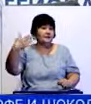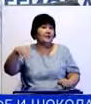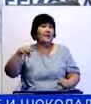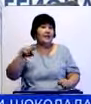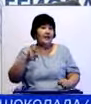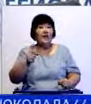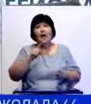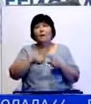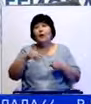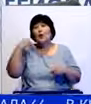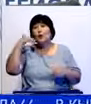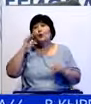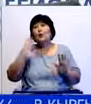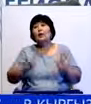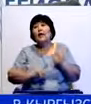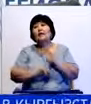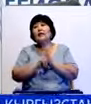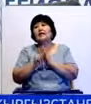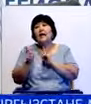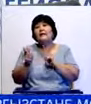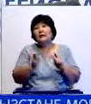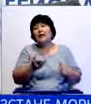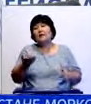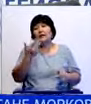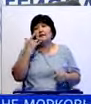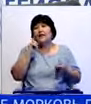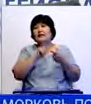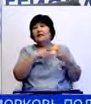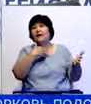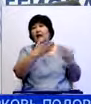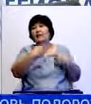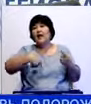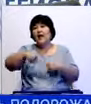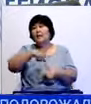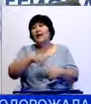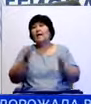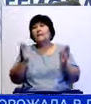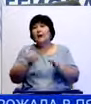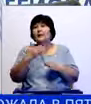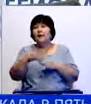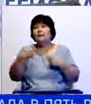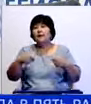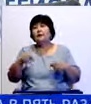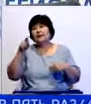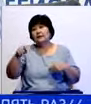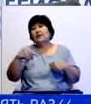тенге. Морковь в Туркестане только начинает созревать. Мы всегда на связи с предпринимателями. В Магнуме продавали